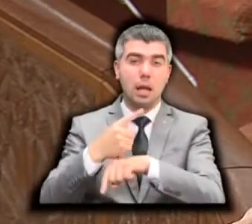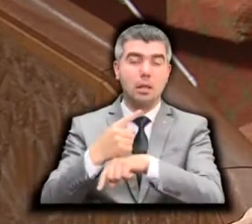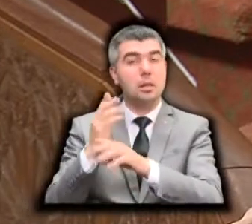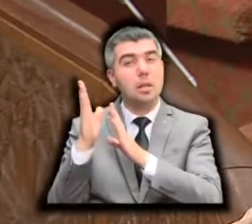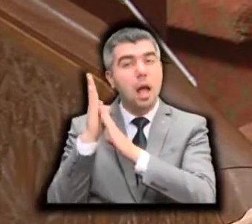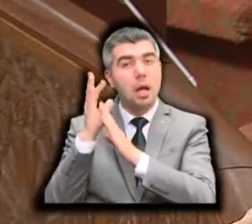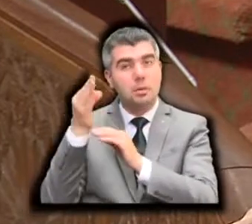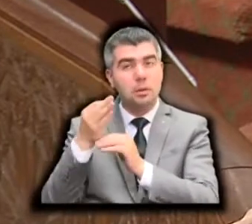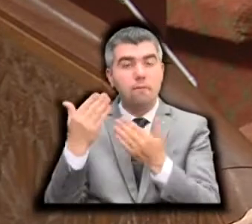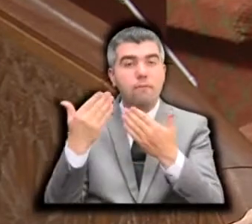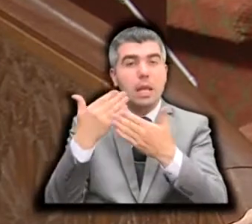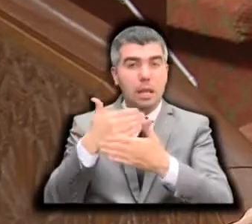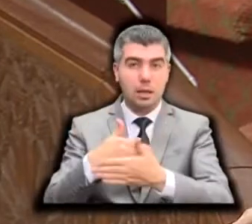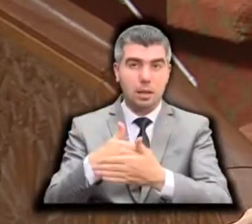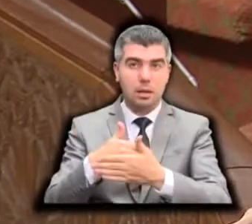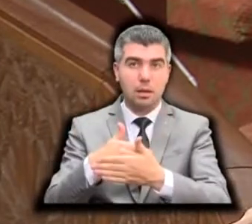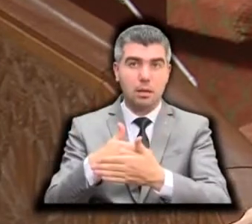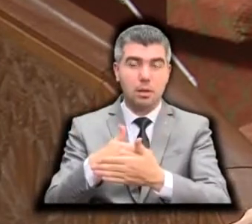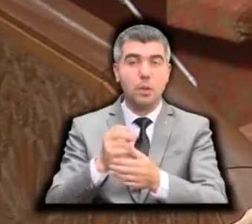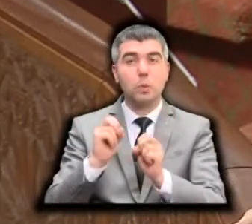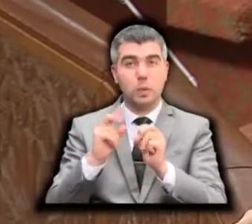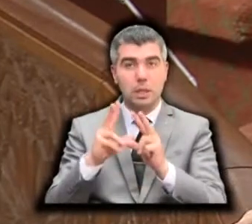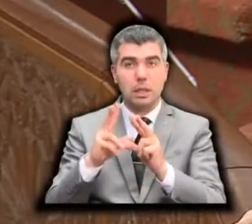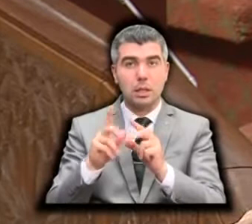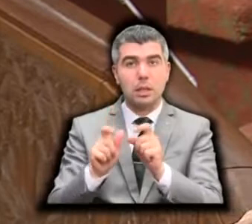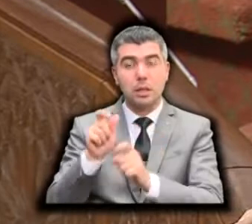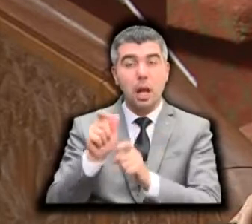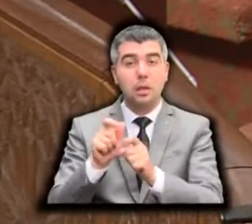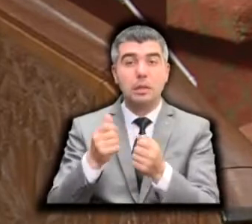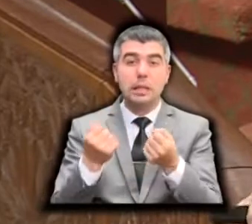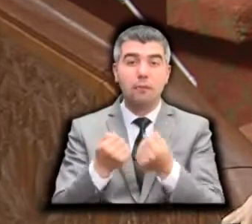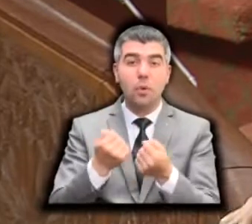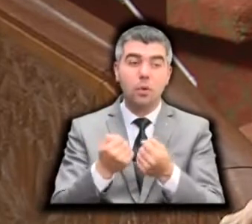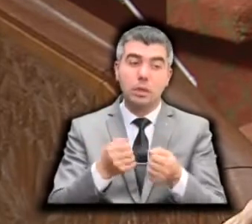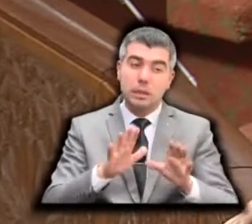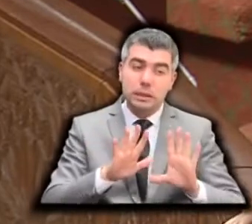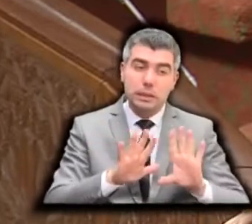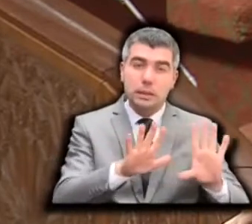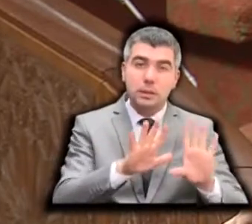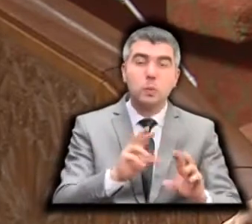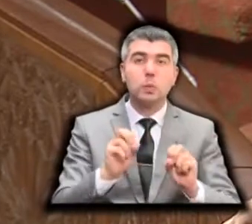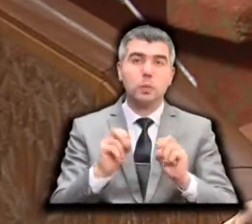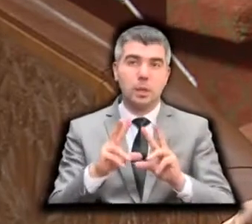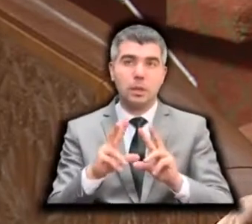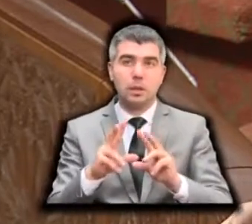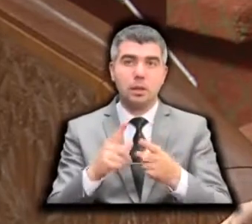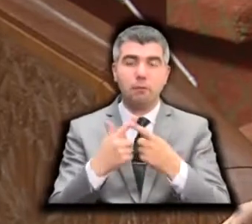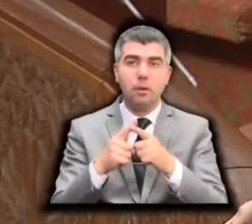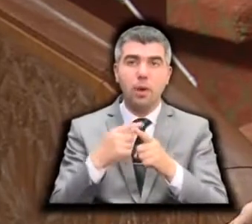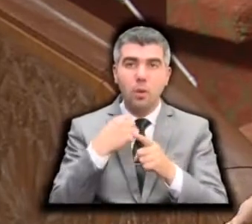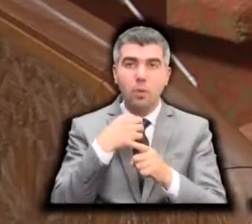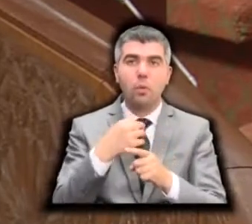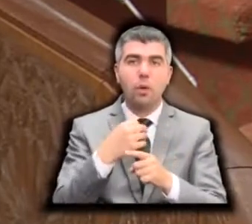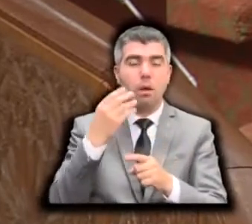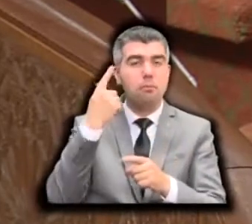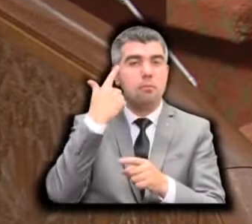الناس يراعيوا لهم ويراعيوا الظروف ديالهم. طبيعة الحال انا ما في علميش، والا لكنت ترحمت على الجميع،